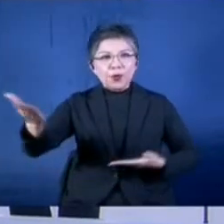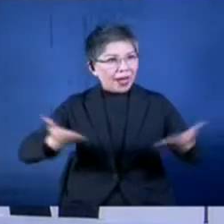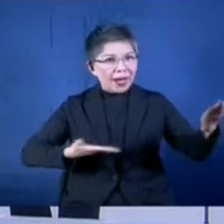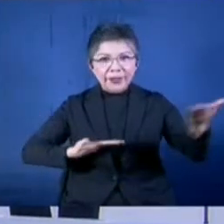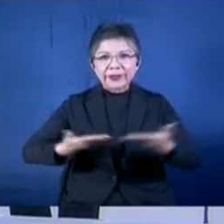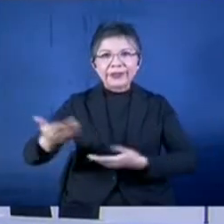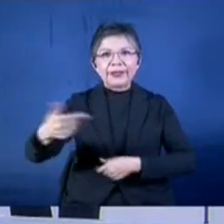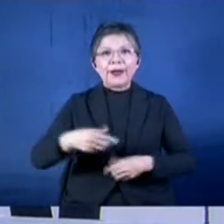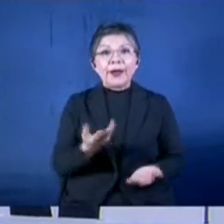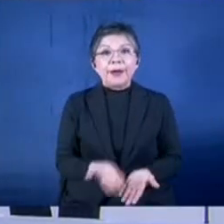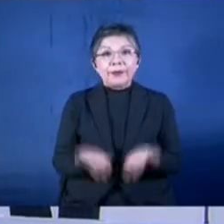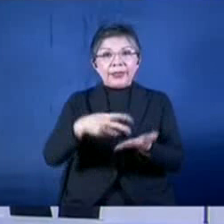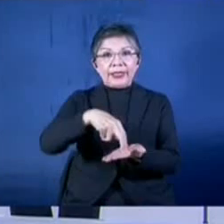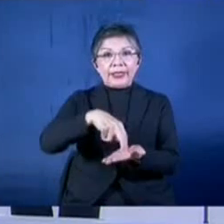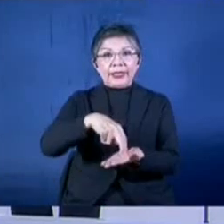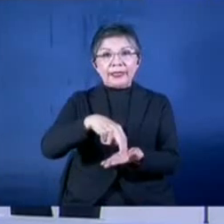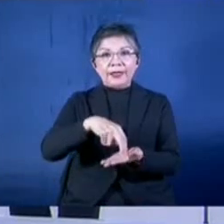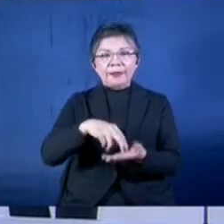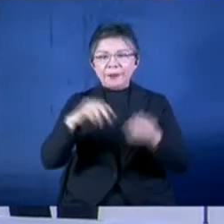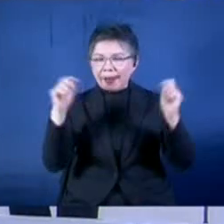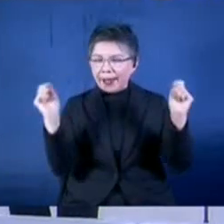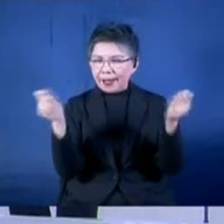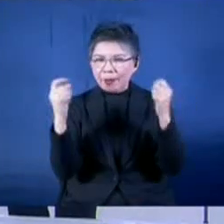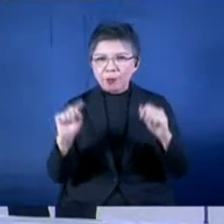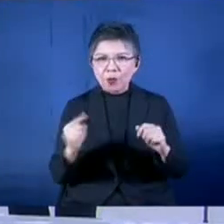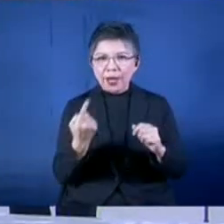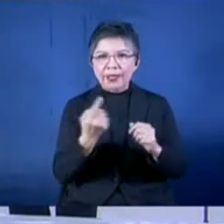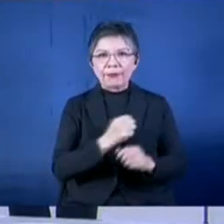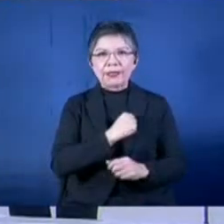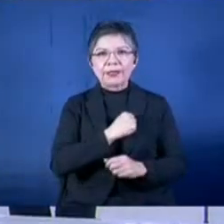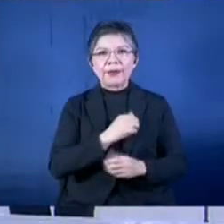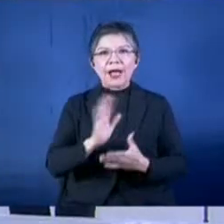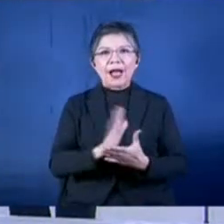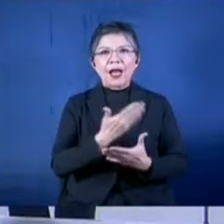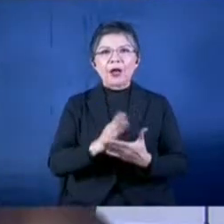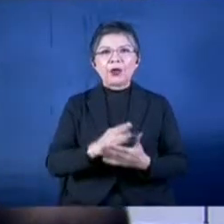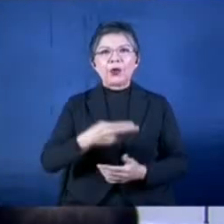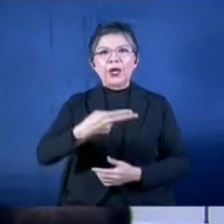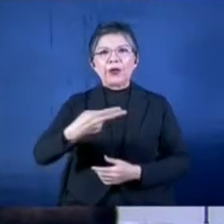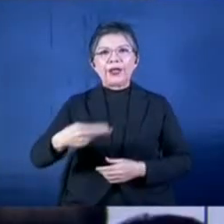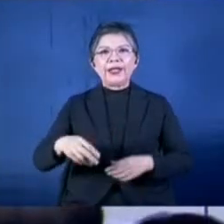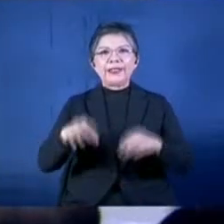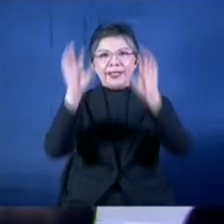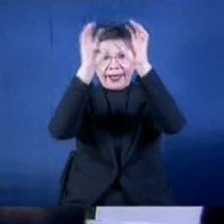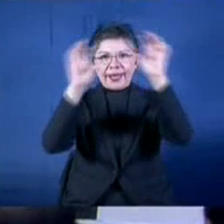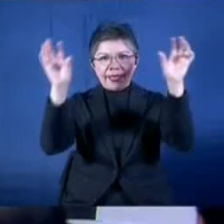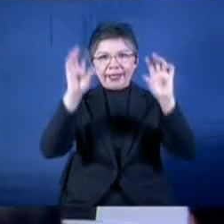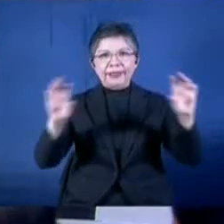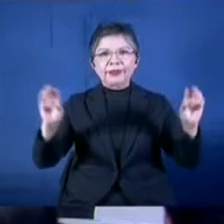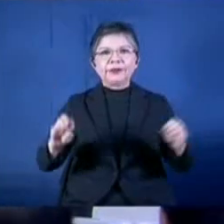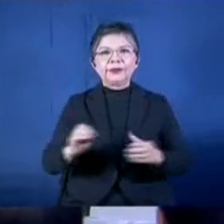ibu-ibu undangan berdiri bersama, kita merayakan kebangsaan kita dengan menyanyikan lagu kebangsaan Indonesia